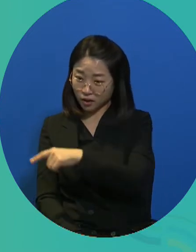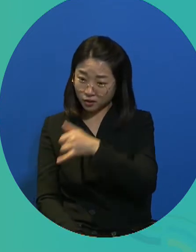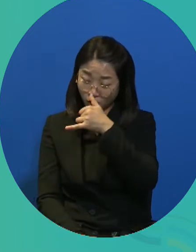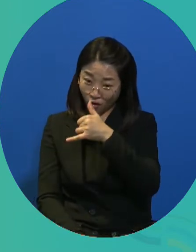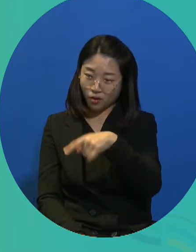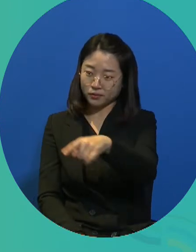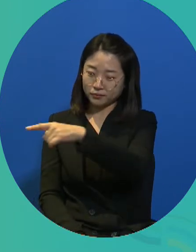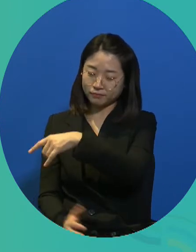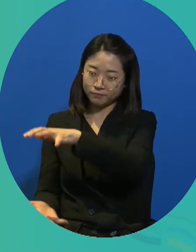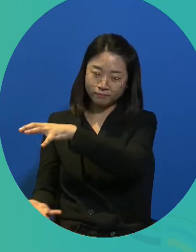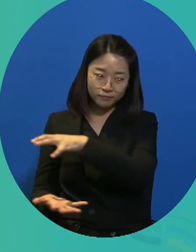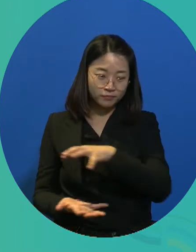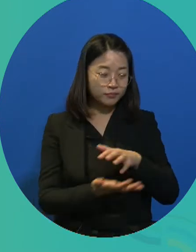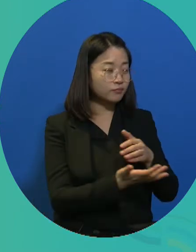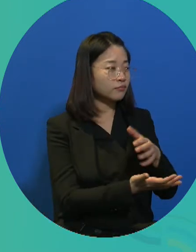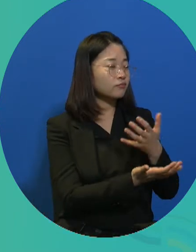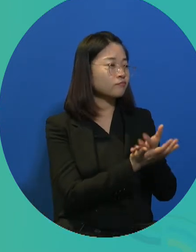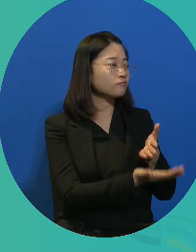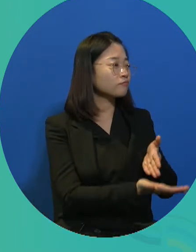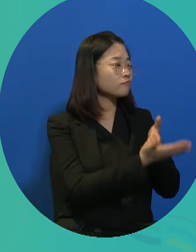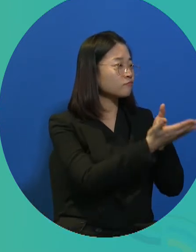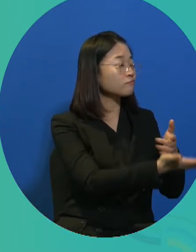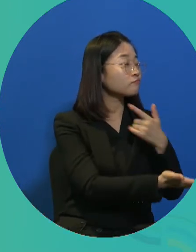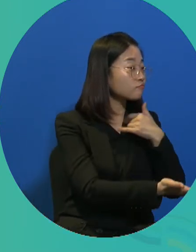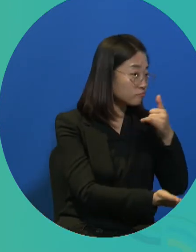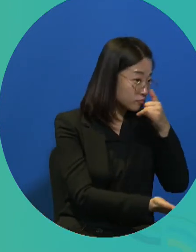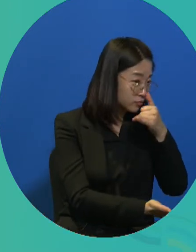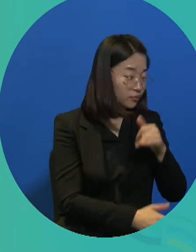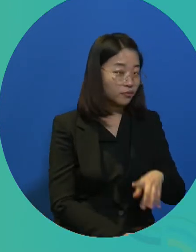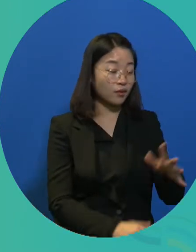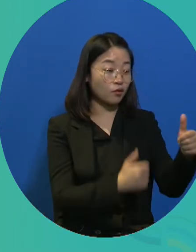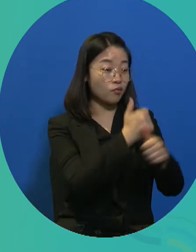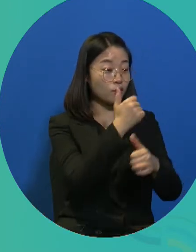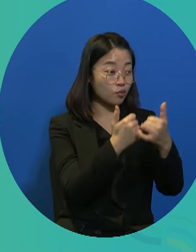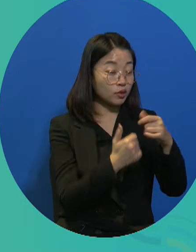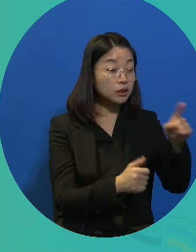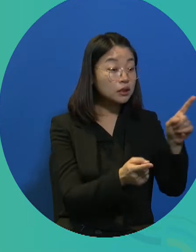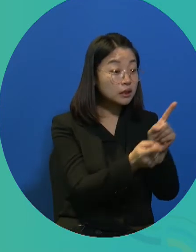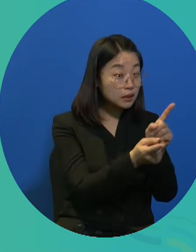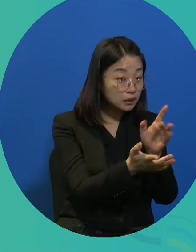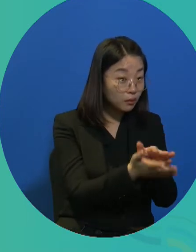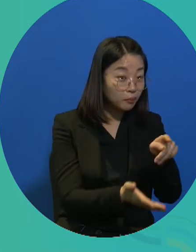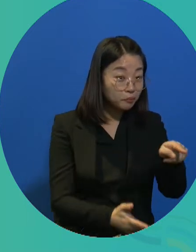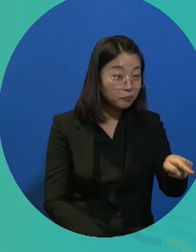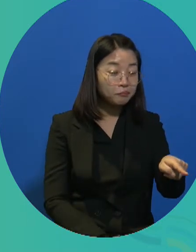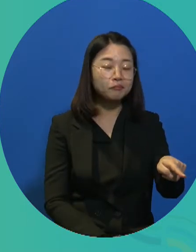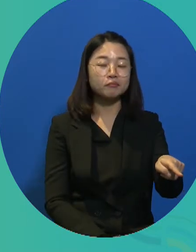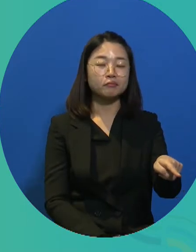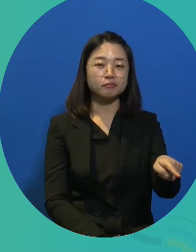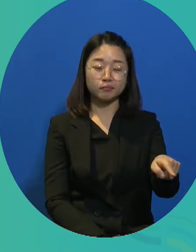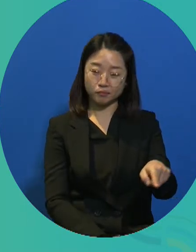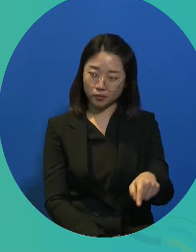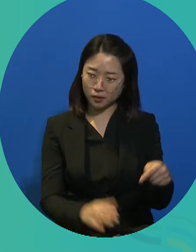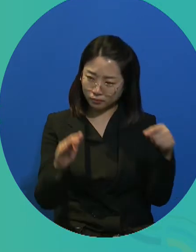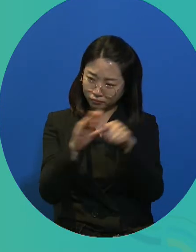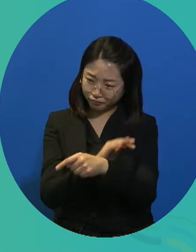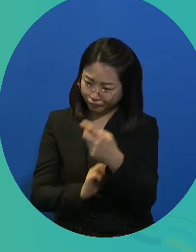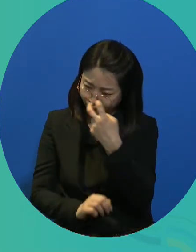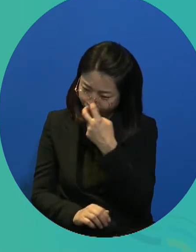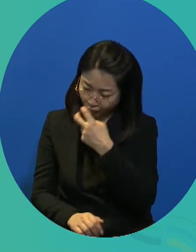정보를 제공하는 경우도 있고, 혹은 위원회가 직권으로 내용을